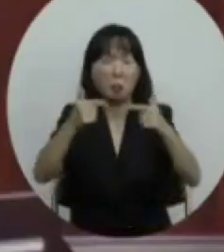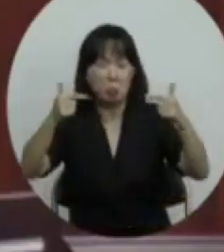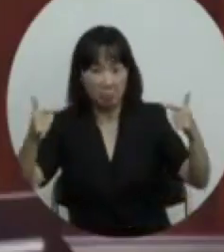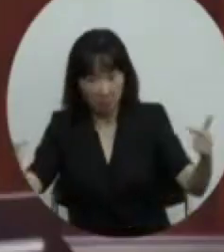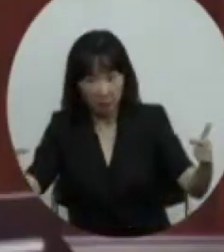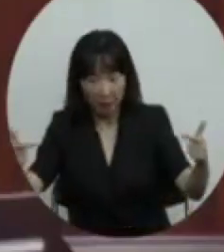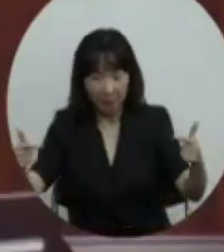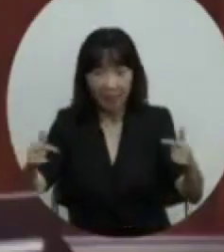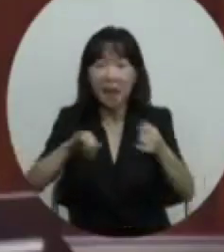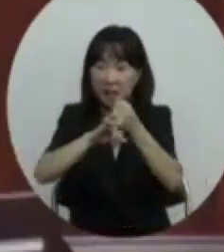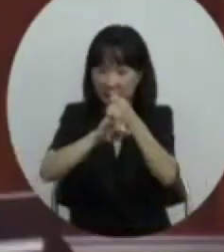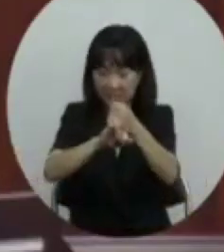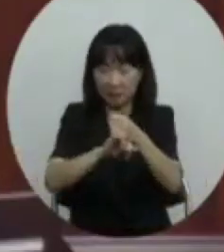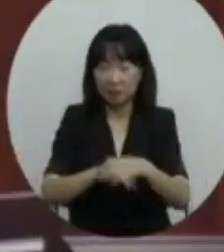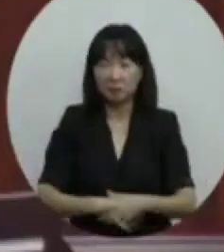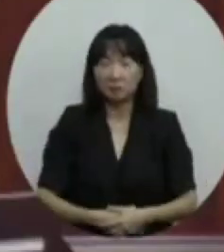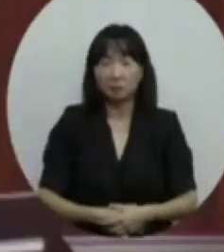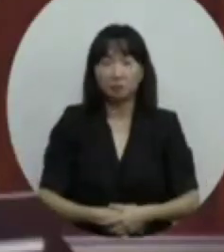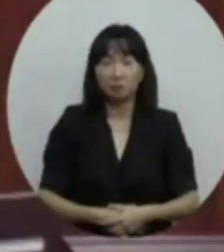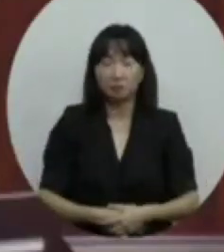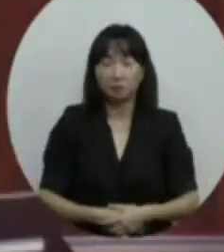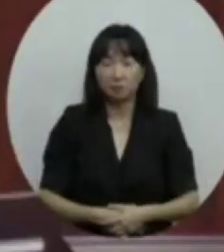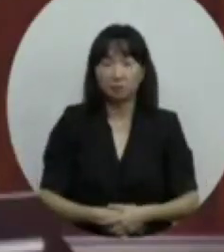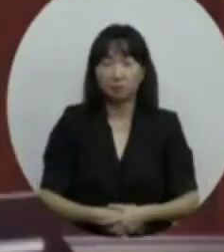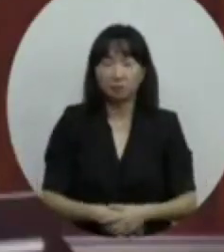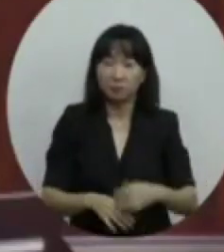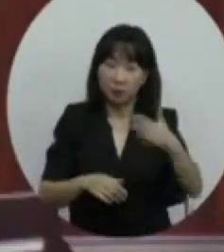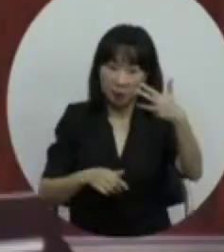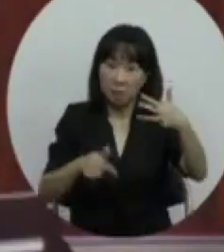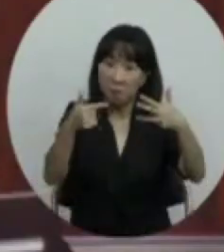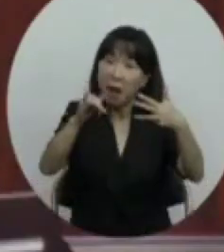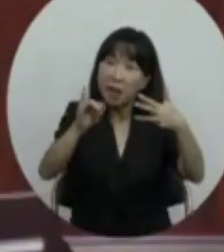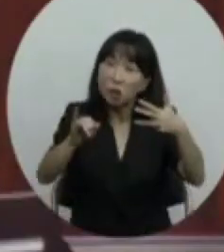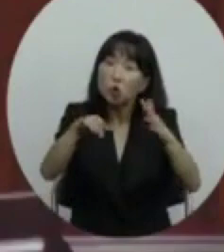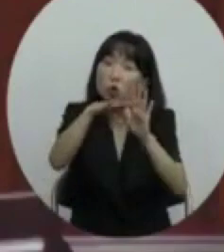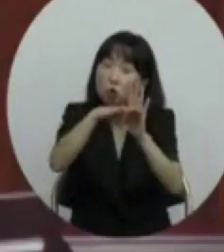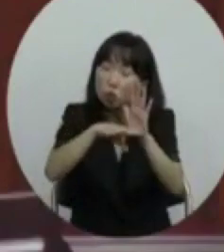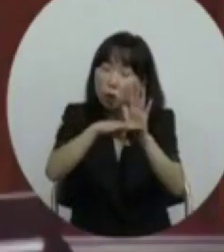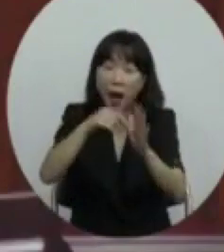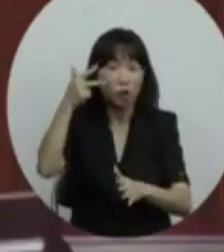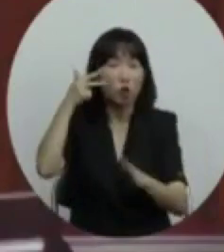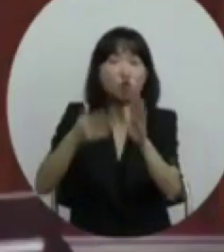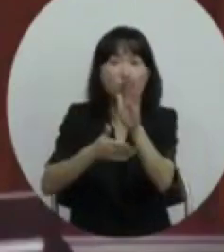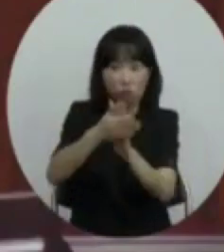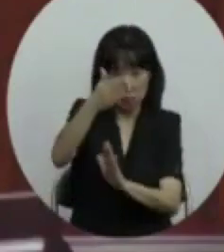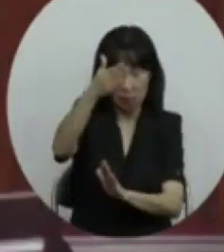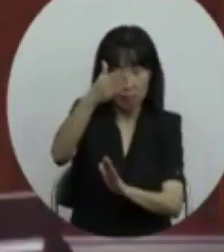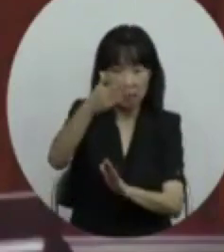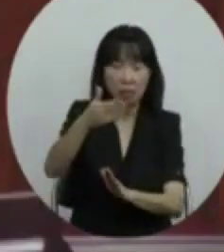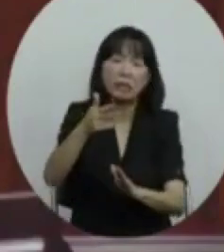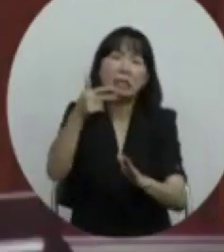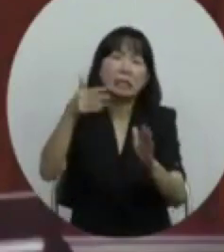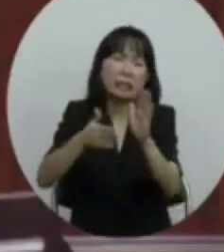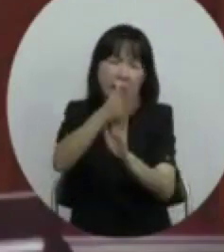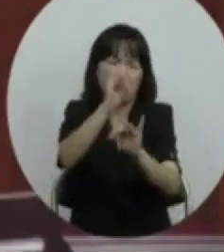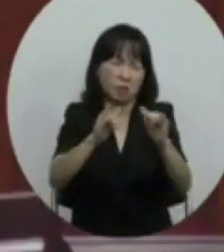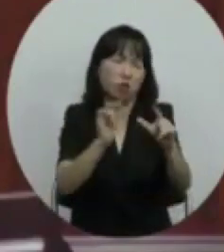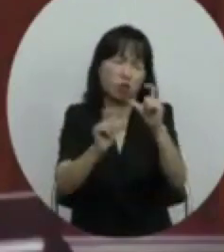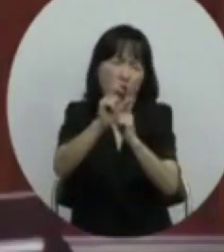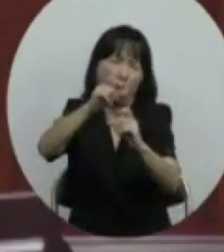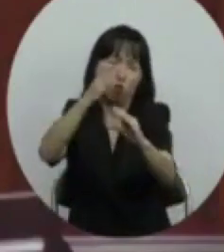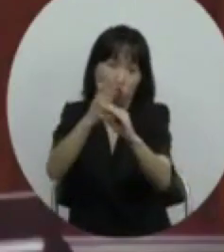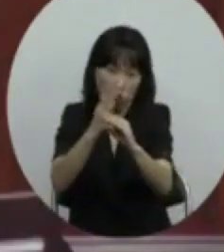운영하도록 하겠습니다. 민선 8기 후반기 여주시는 시민 중심으로 조직을 개편해